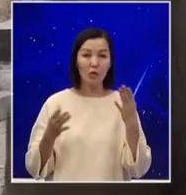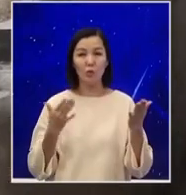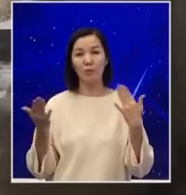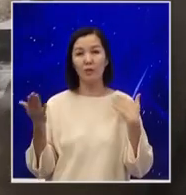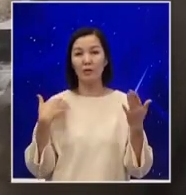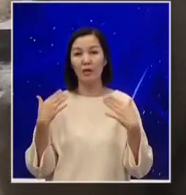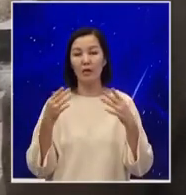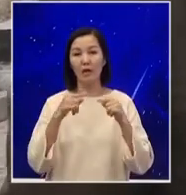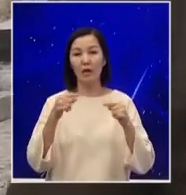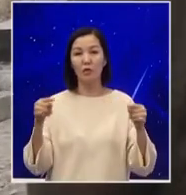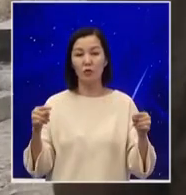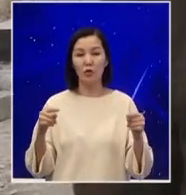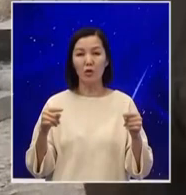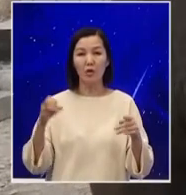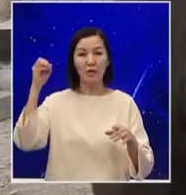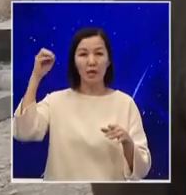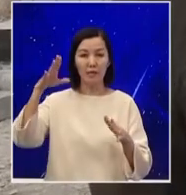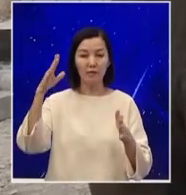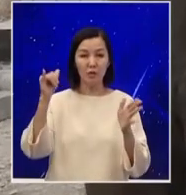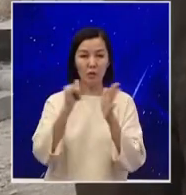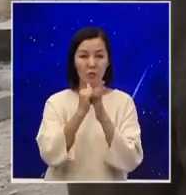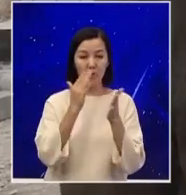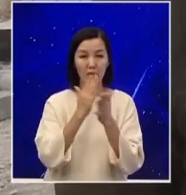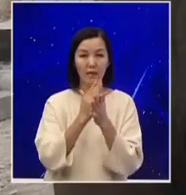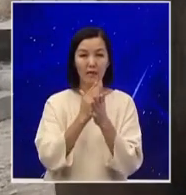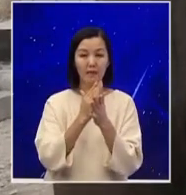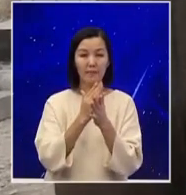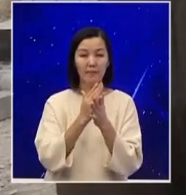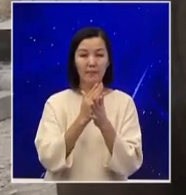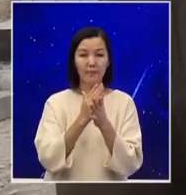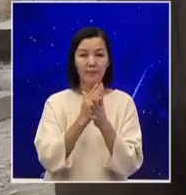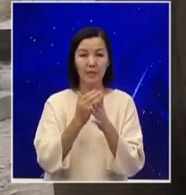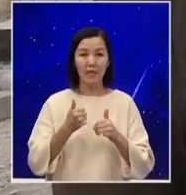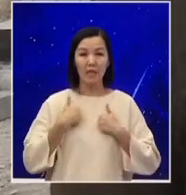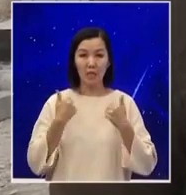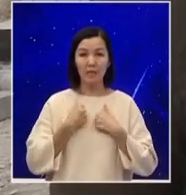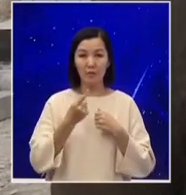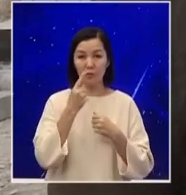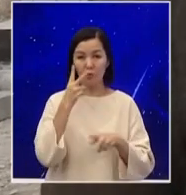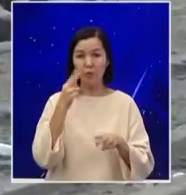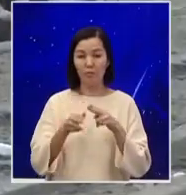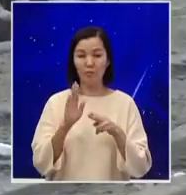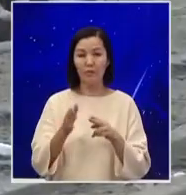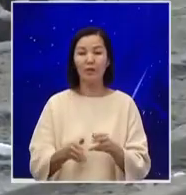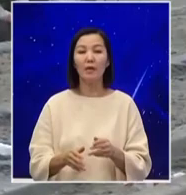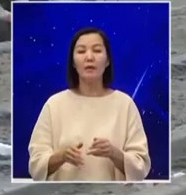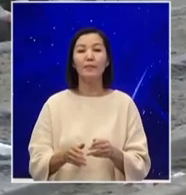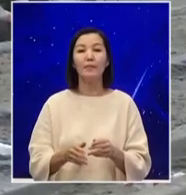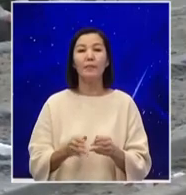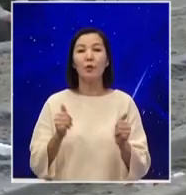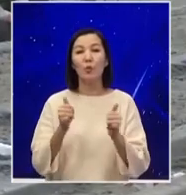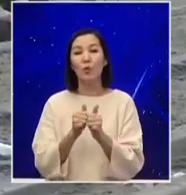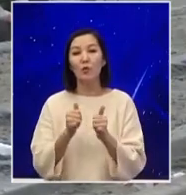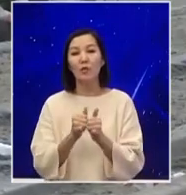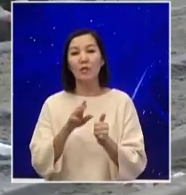мафтар қойылады, сосын освещение қойылады, жаңағы светодиодный. Тұрсамыз, биыл бітеттеп отырмыз. Айта кету керек, көршілес